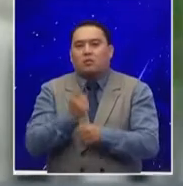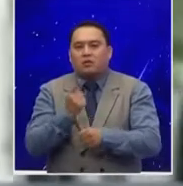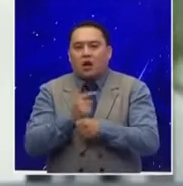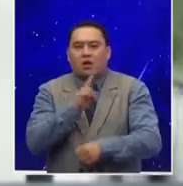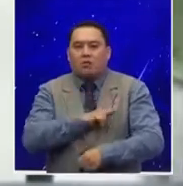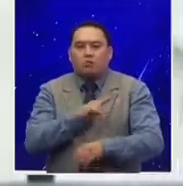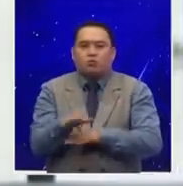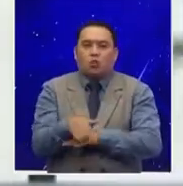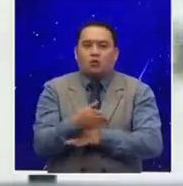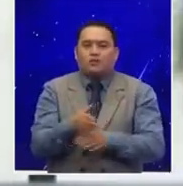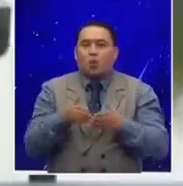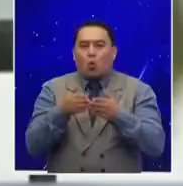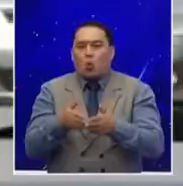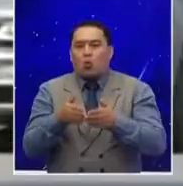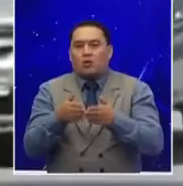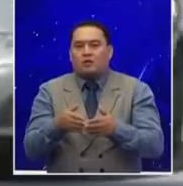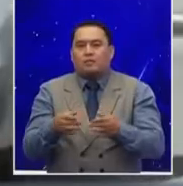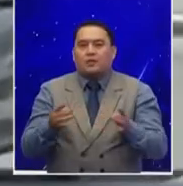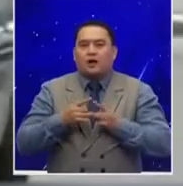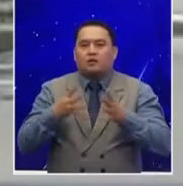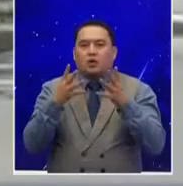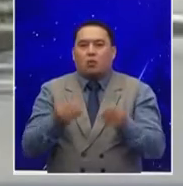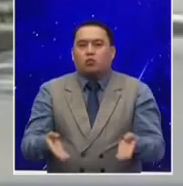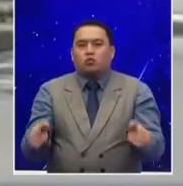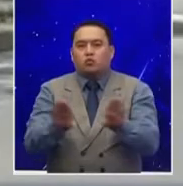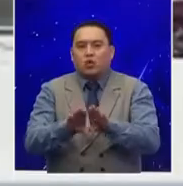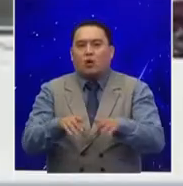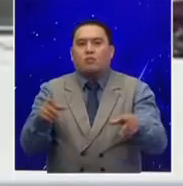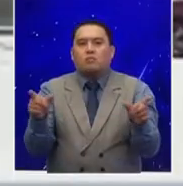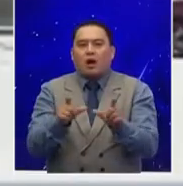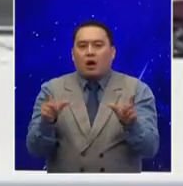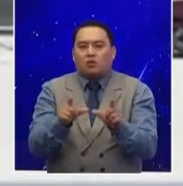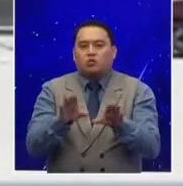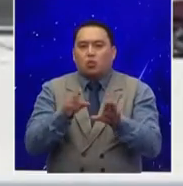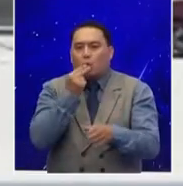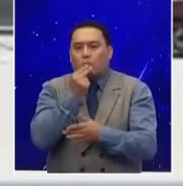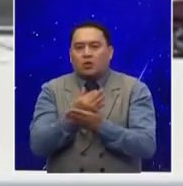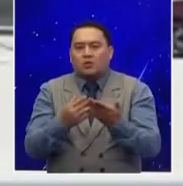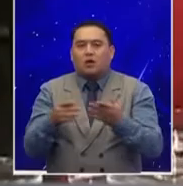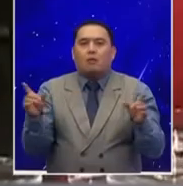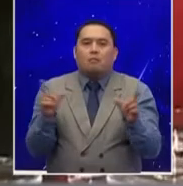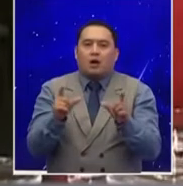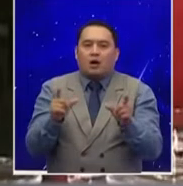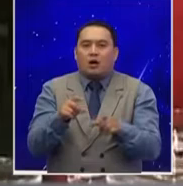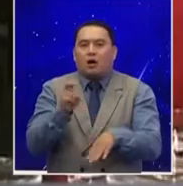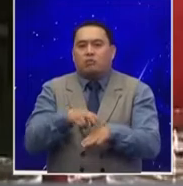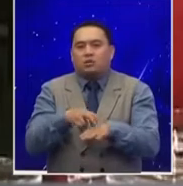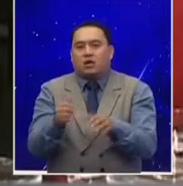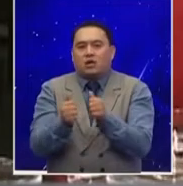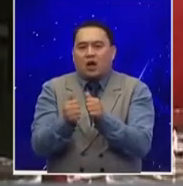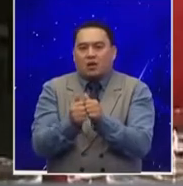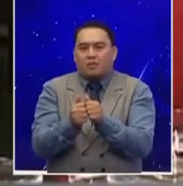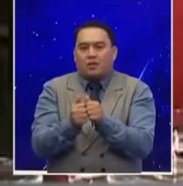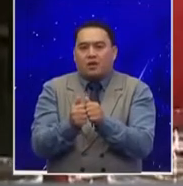работа прогулочных катеров. Выходные и праздничные дни будут закрыты торговые дома, кроме продуктовых, супермаркетов и аптек, находящихся в